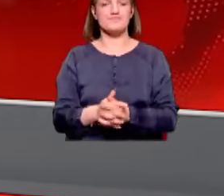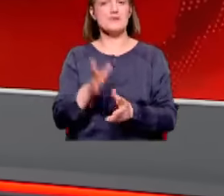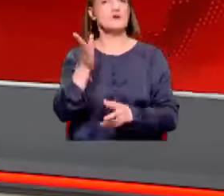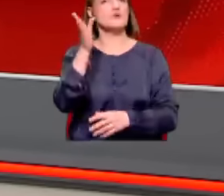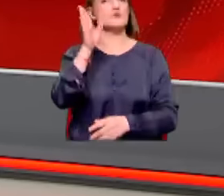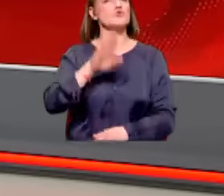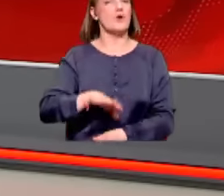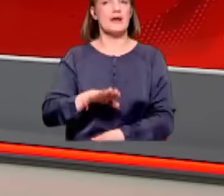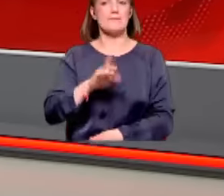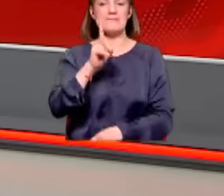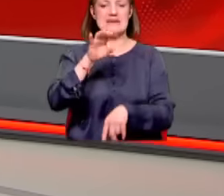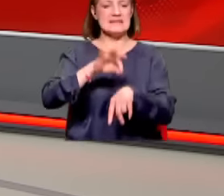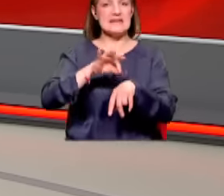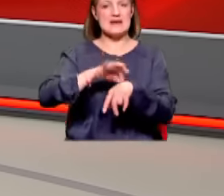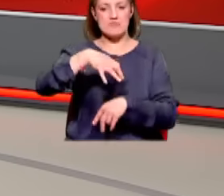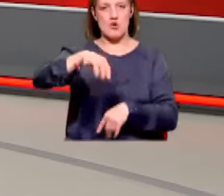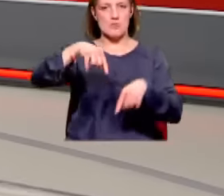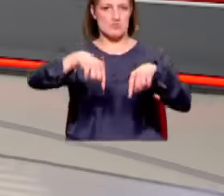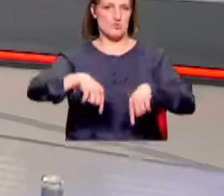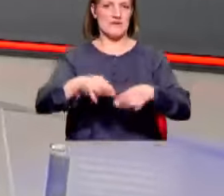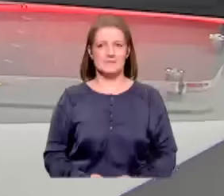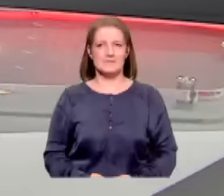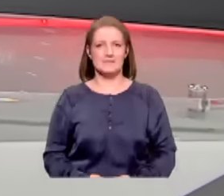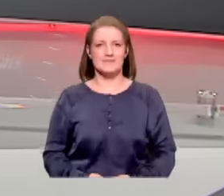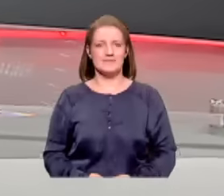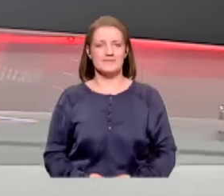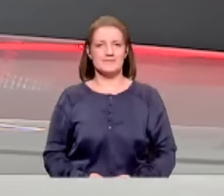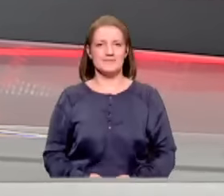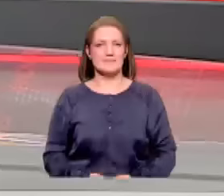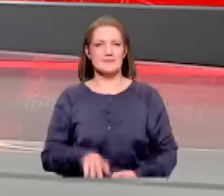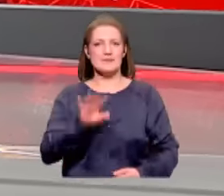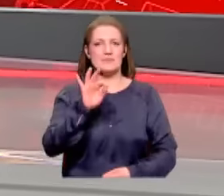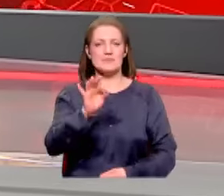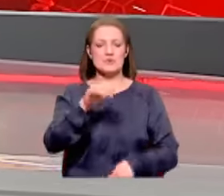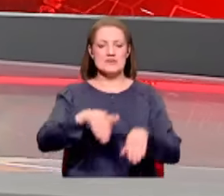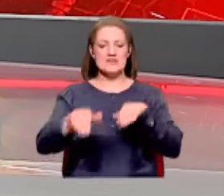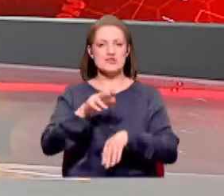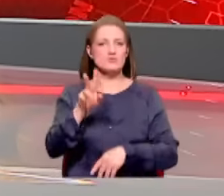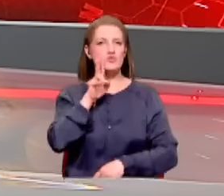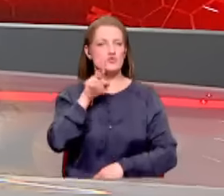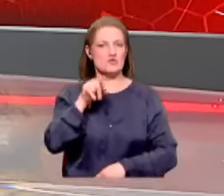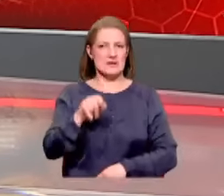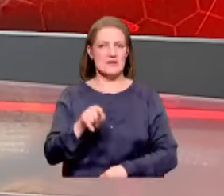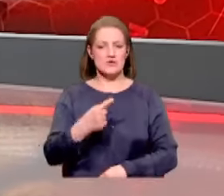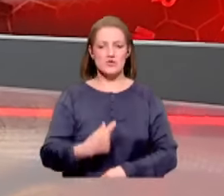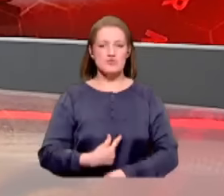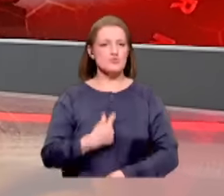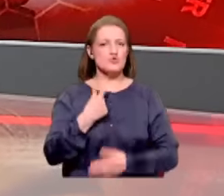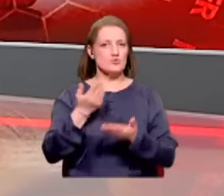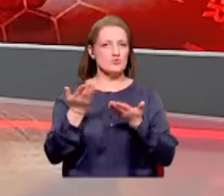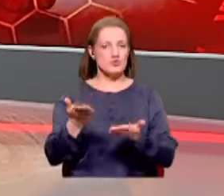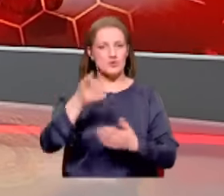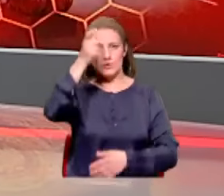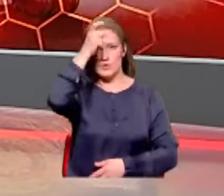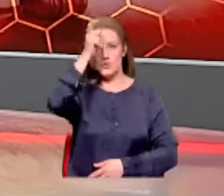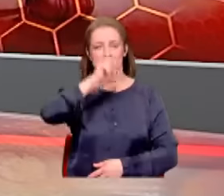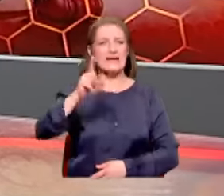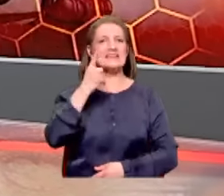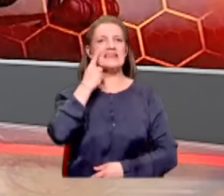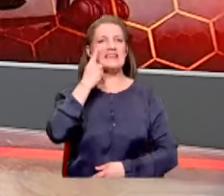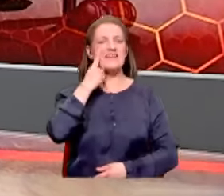Sonra bir dakika bölümünde buradayız. Bu seçim sonuçlarıyla umudum şu ki Türkiye'de